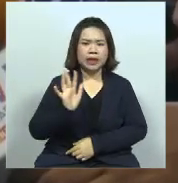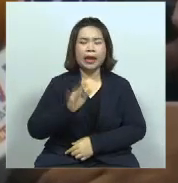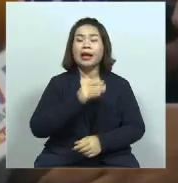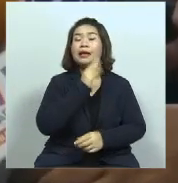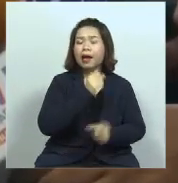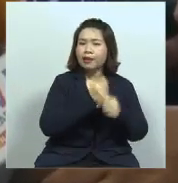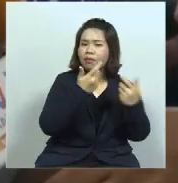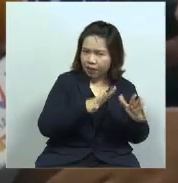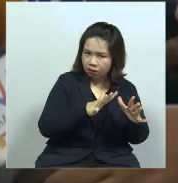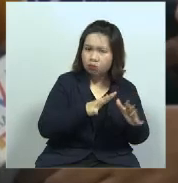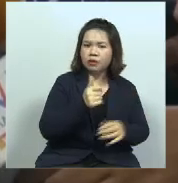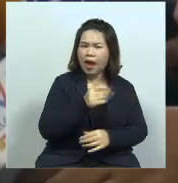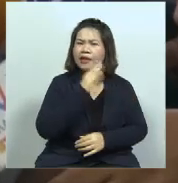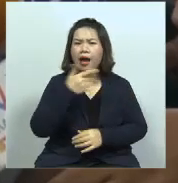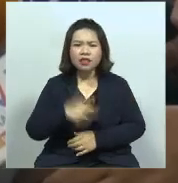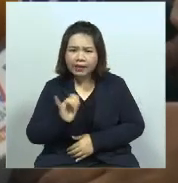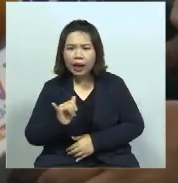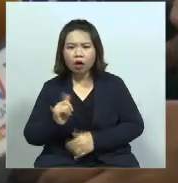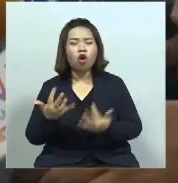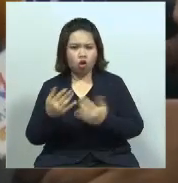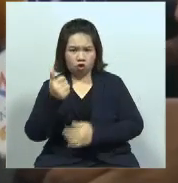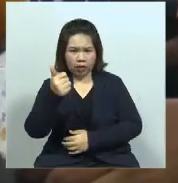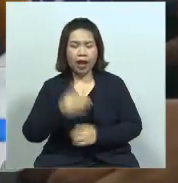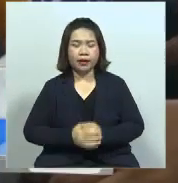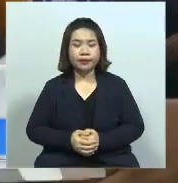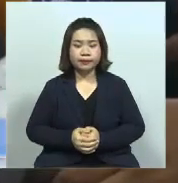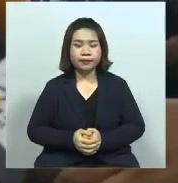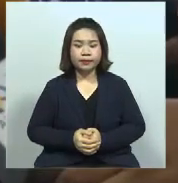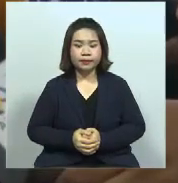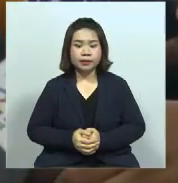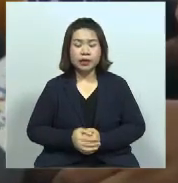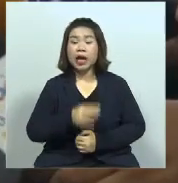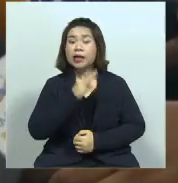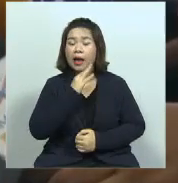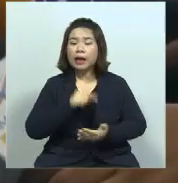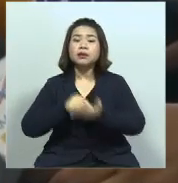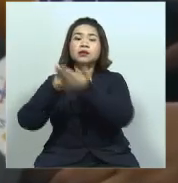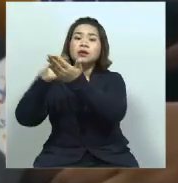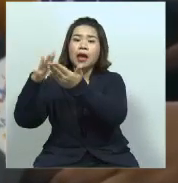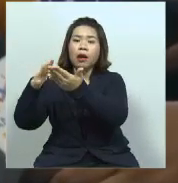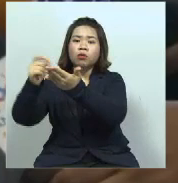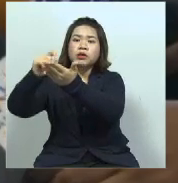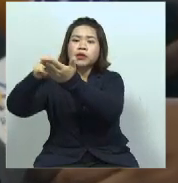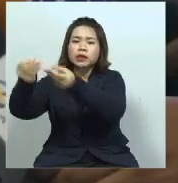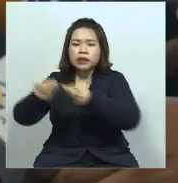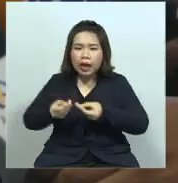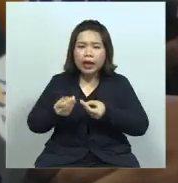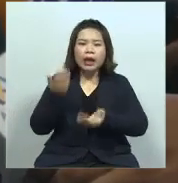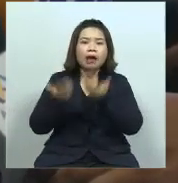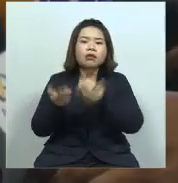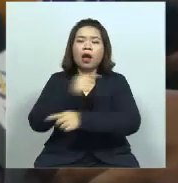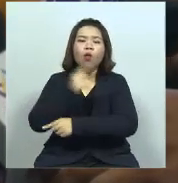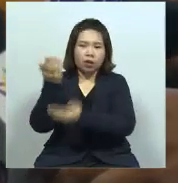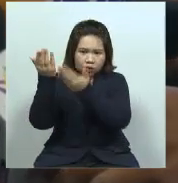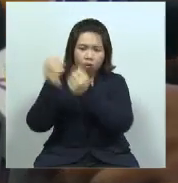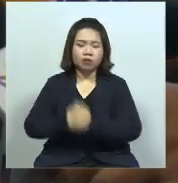สร็จก็ไม่เสร็จนำก็นำขึ้นทูลเกล้าได้แล้วล่ะส่วนที่จะโปรดลงมาเมื่อไหร่ก็แล้วแต่ทีนี้แม้โปรดลงมาก็ต